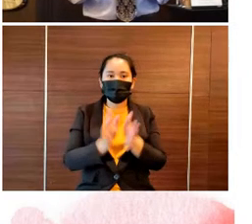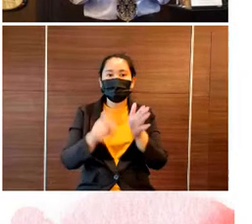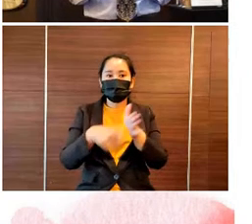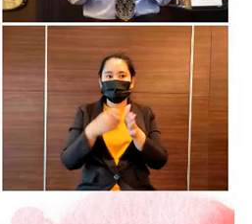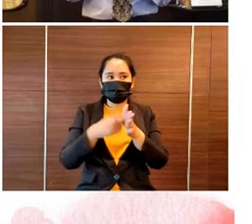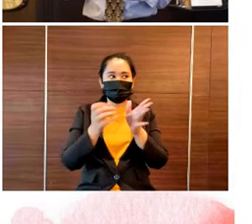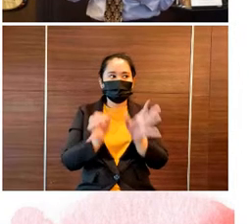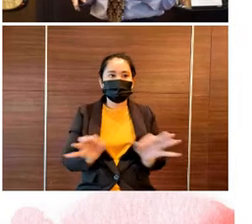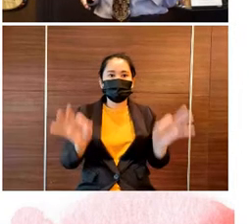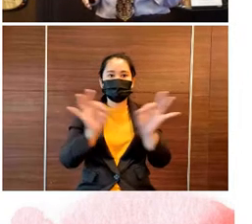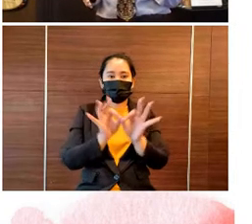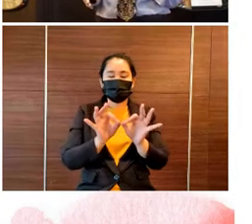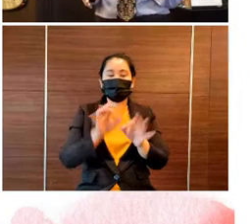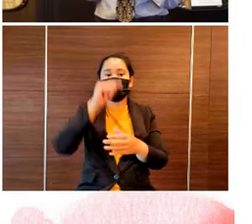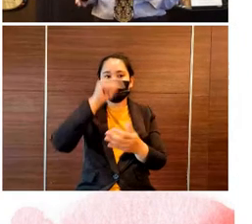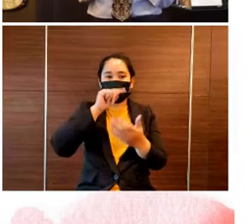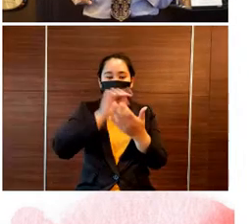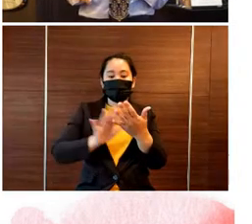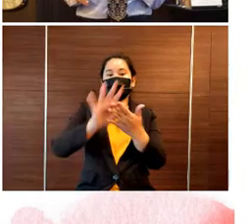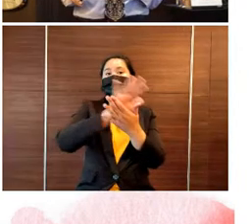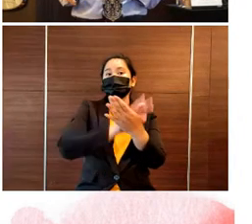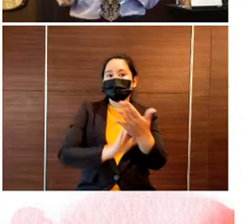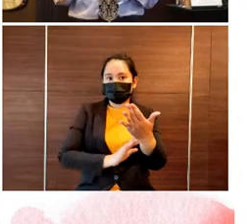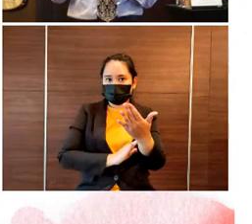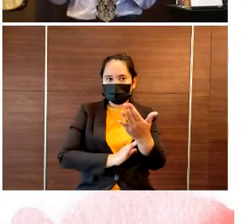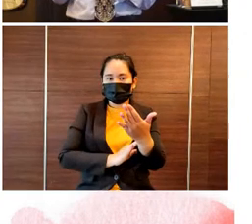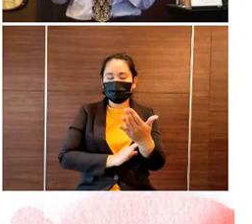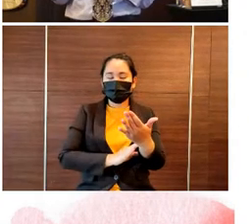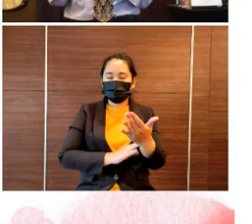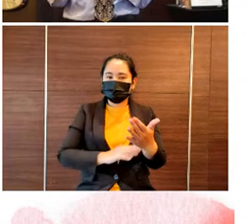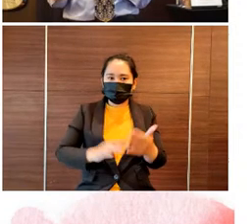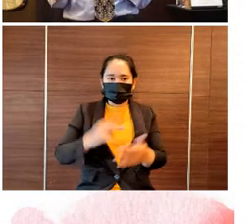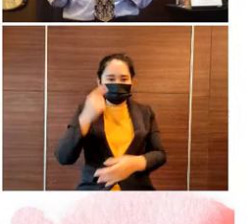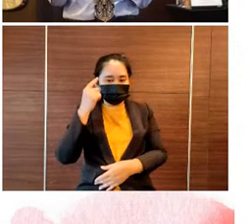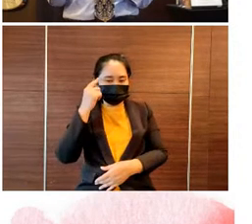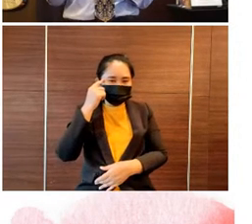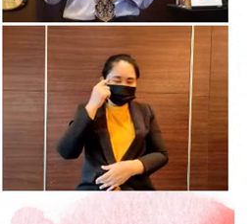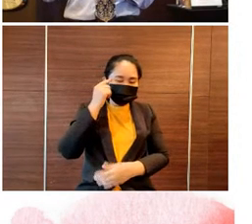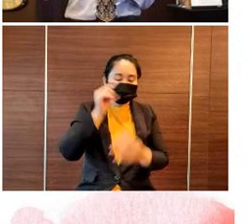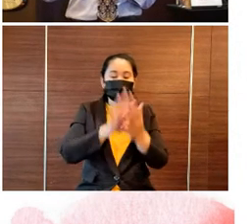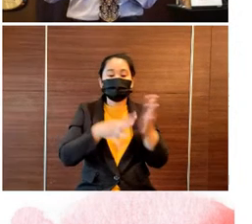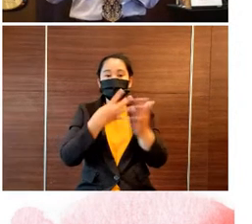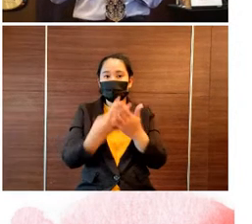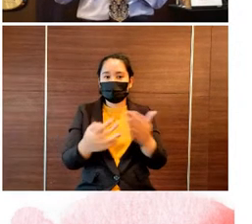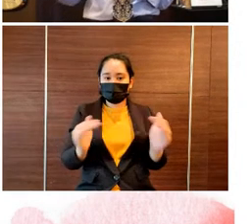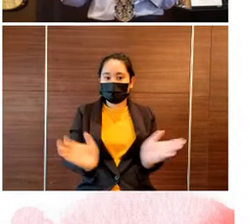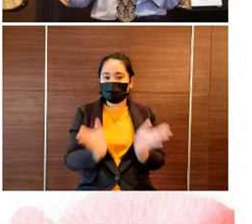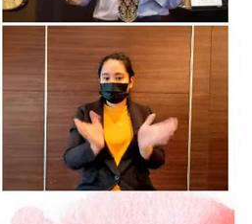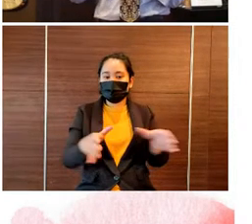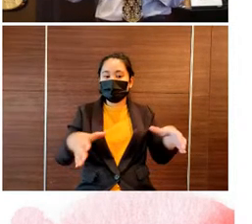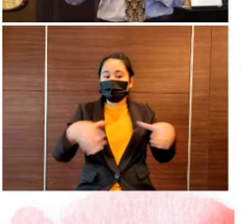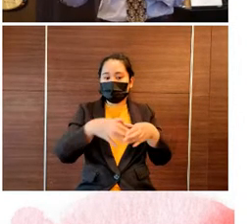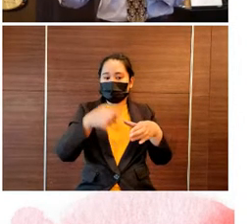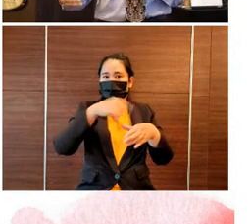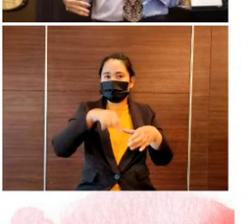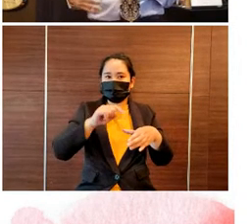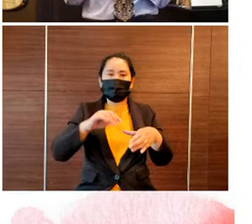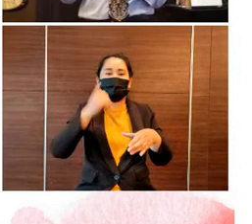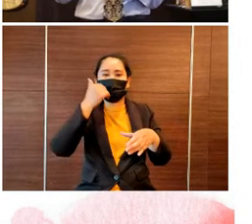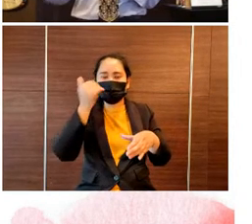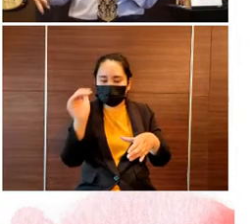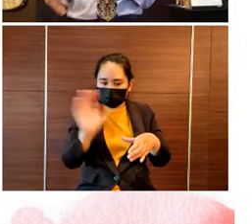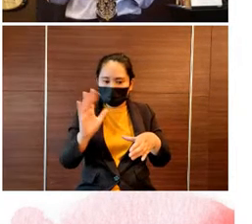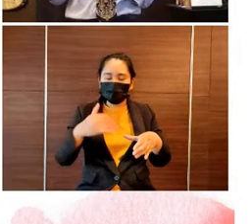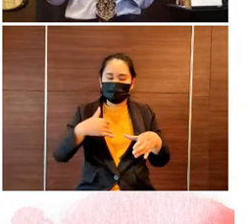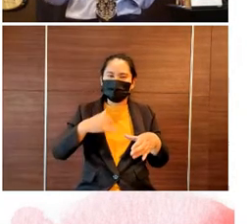คมทุกประเทศหรือรัฐนะครับนะจะต้องเร่งหามาตรการในการทำให้กลุ่มคนชายขอบเนี่ยกล้า